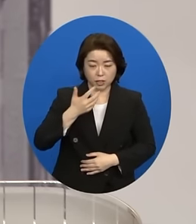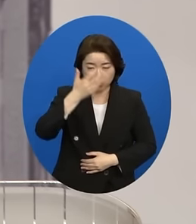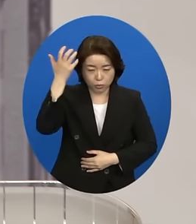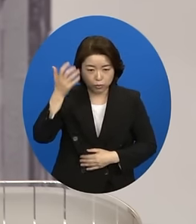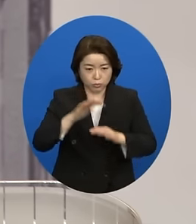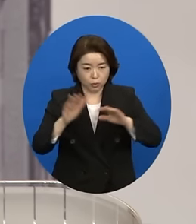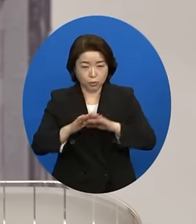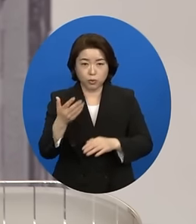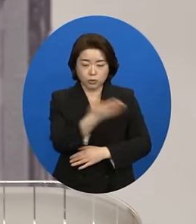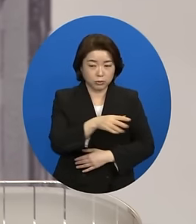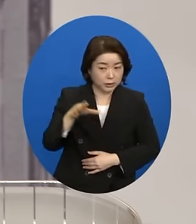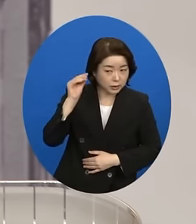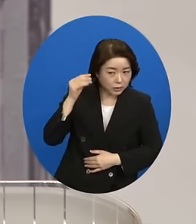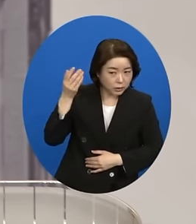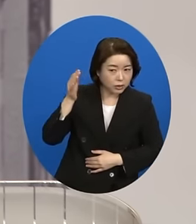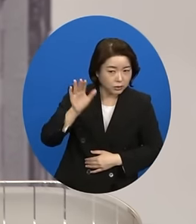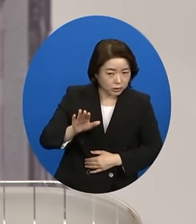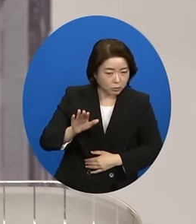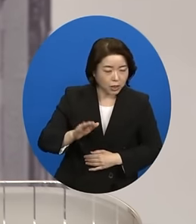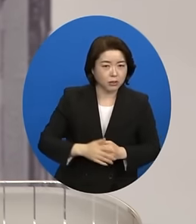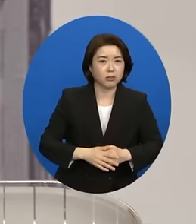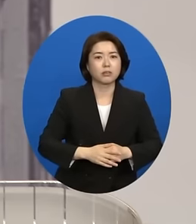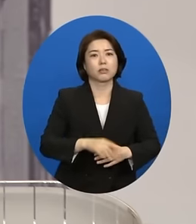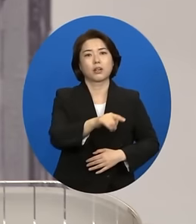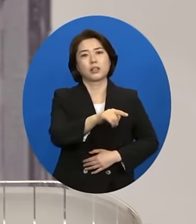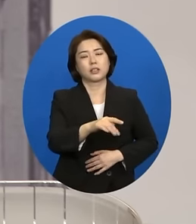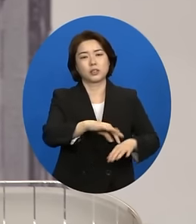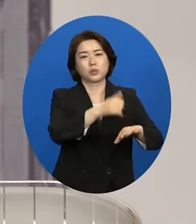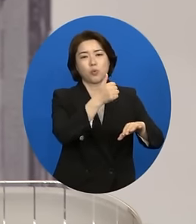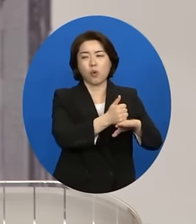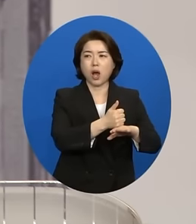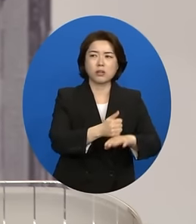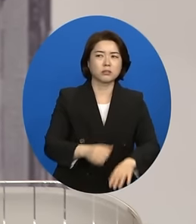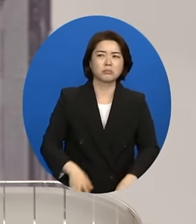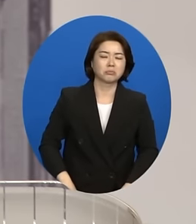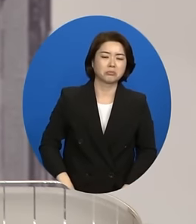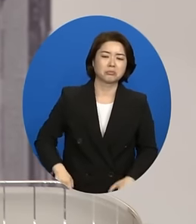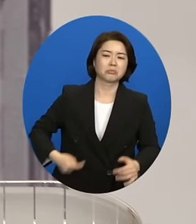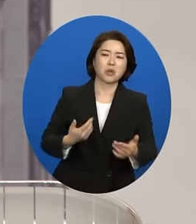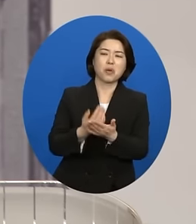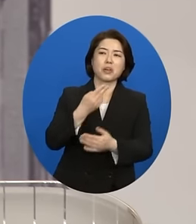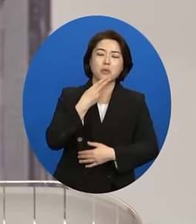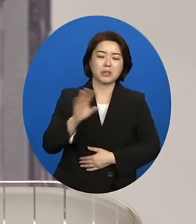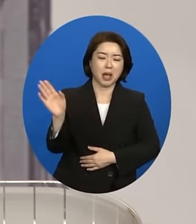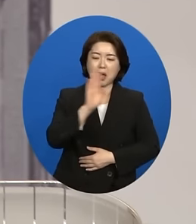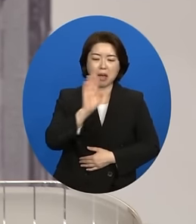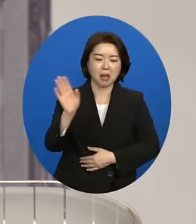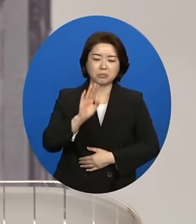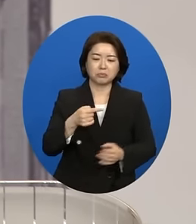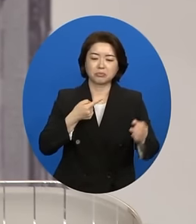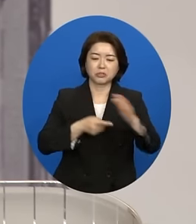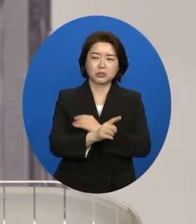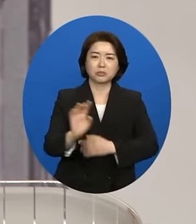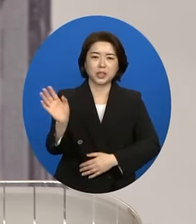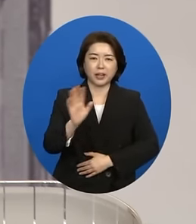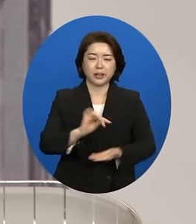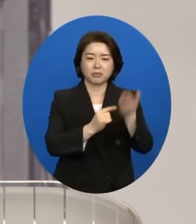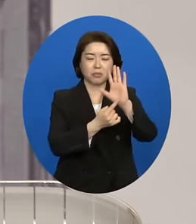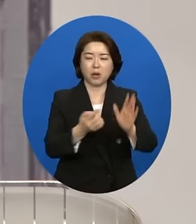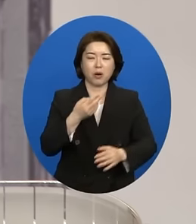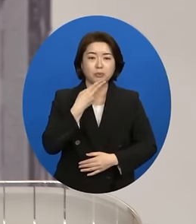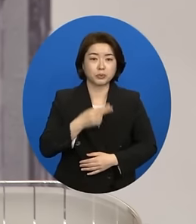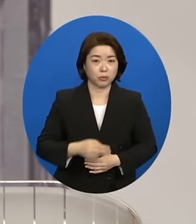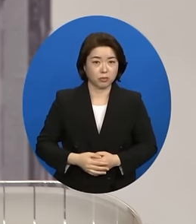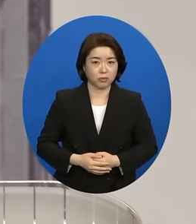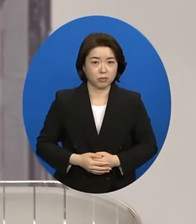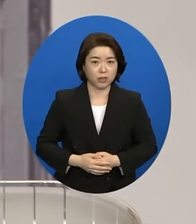또한 해몽을 듣고도 그의 교만을 버리지 않습니다. 아무런 조치를 취하지 않고 아무런 반응을 하지 않습니다.